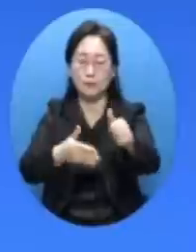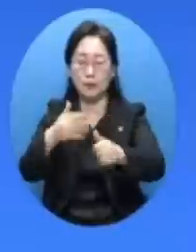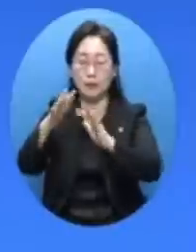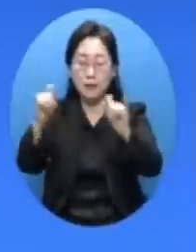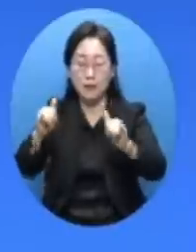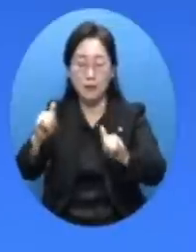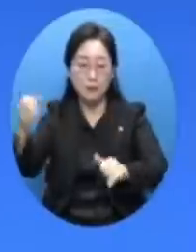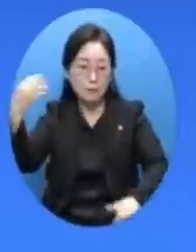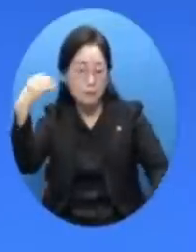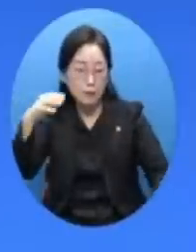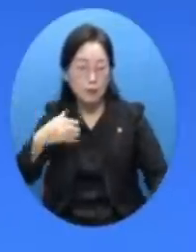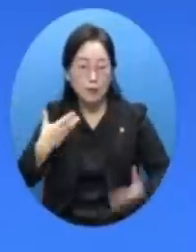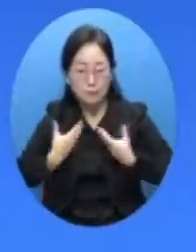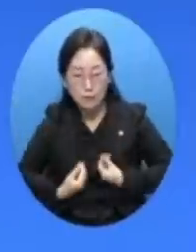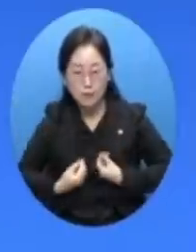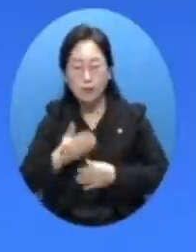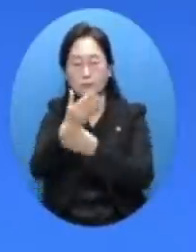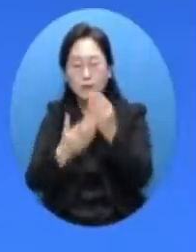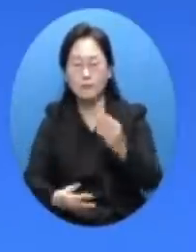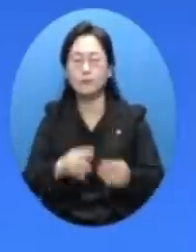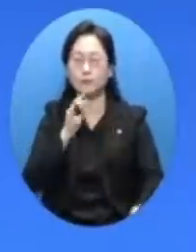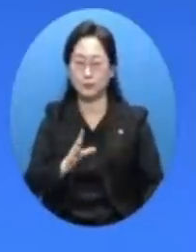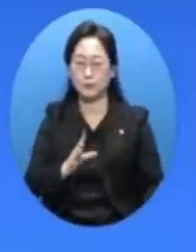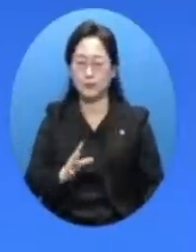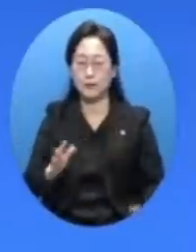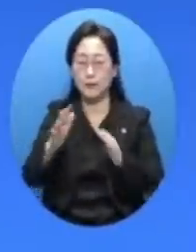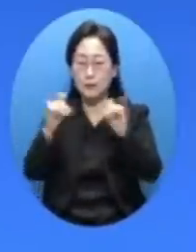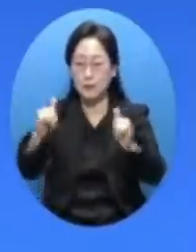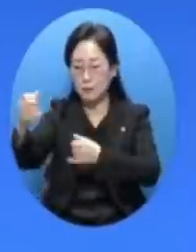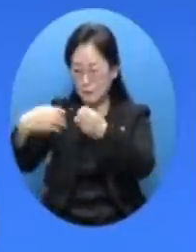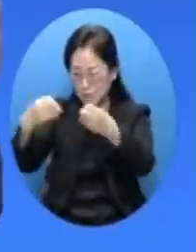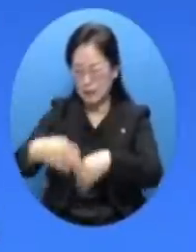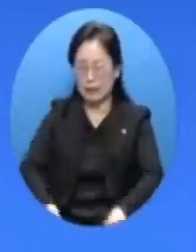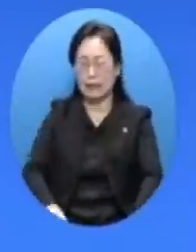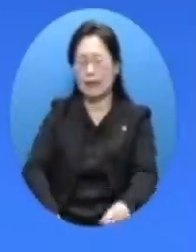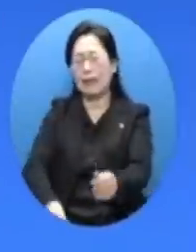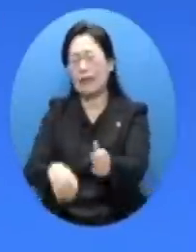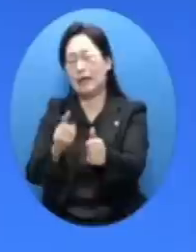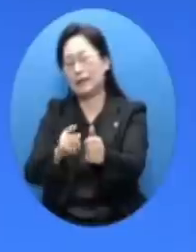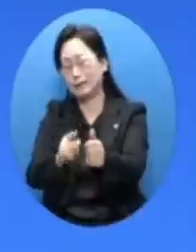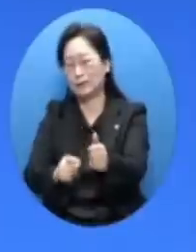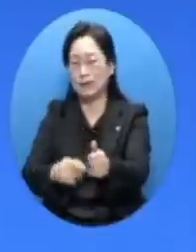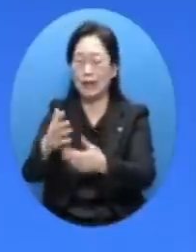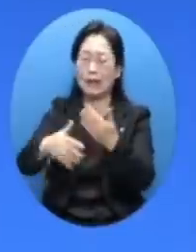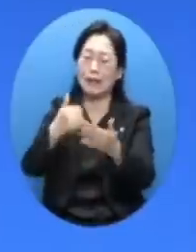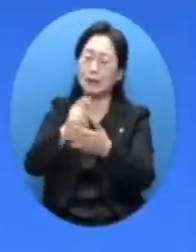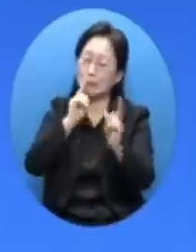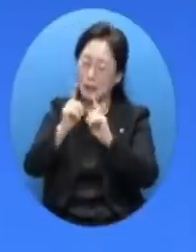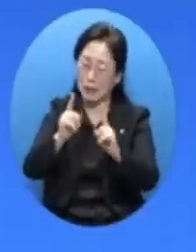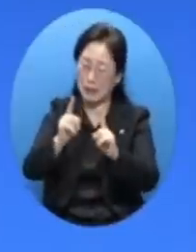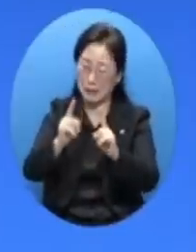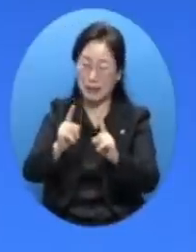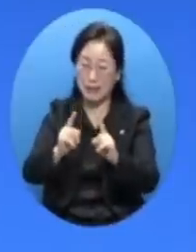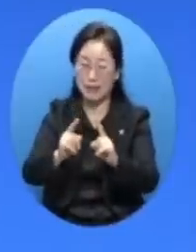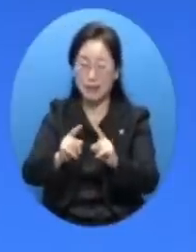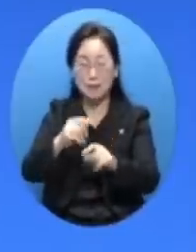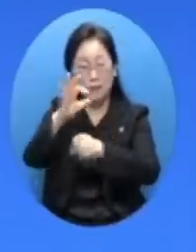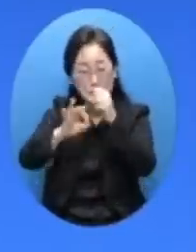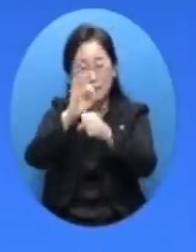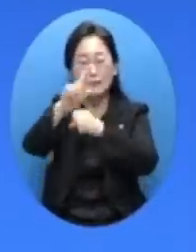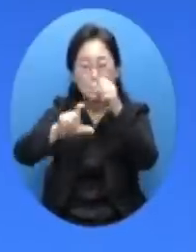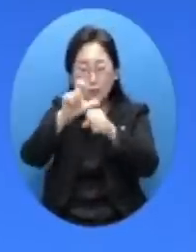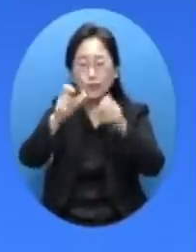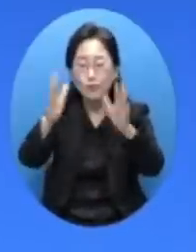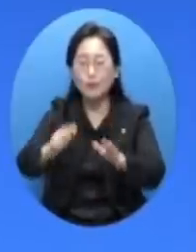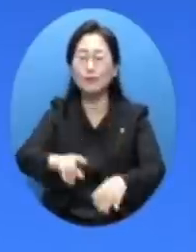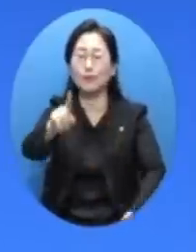우리를 절망시킵니다. 우리를 낙심시킵니다. 사람들이 지나면서 하는 말이 하나님 말씀 듣고 왔다는데 10년 지나고 15년 지나도 아직